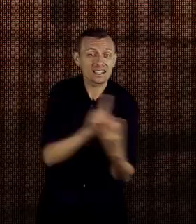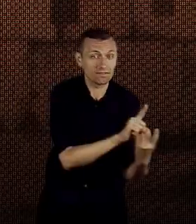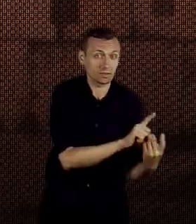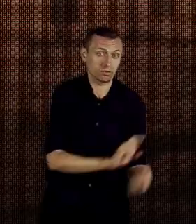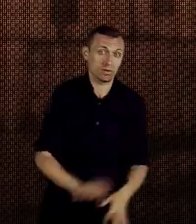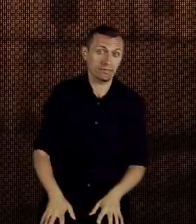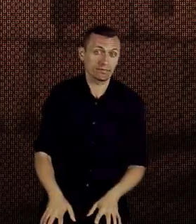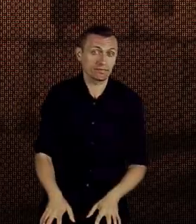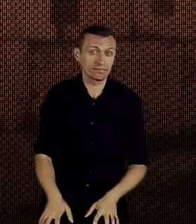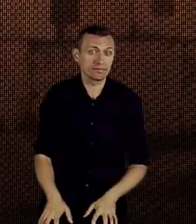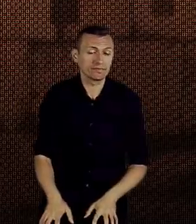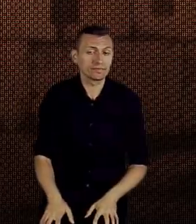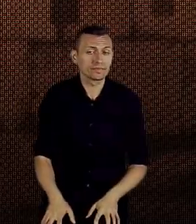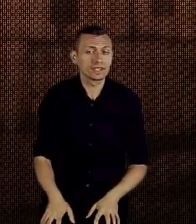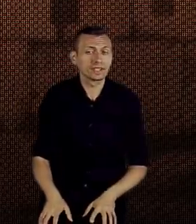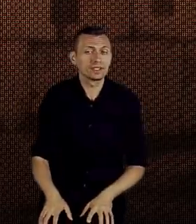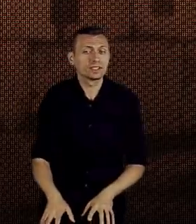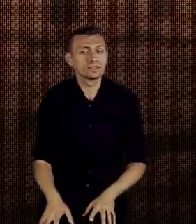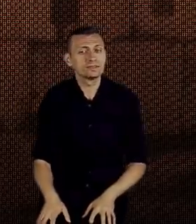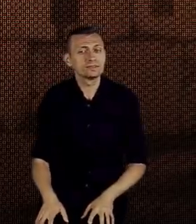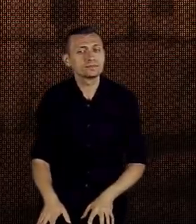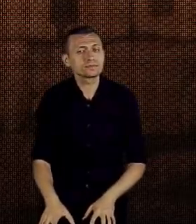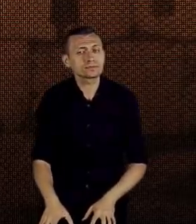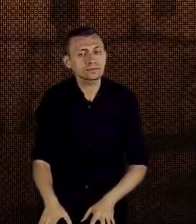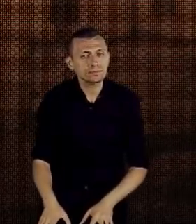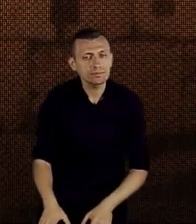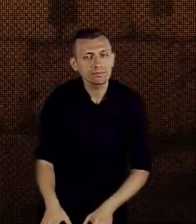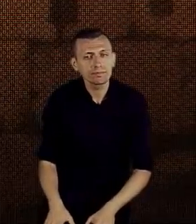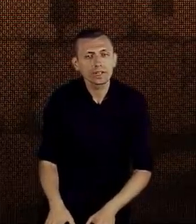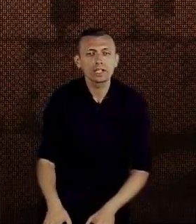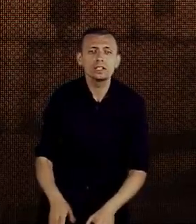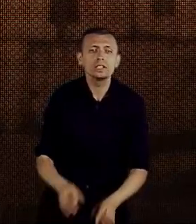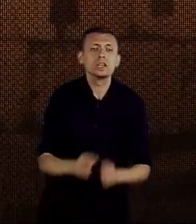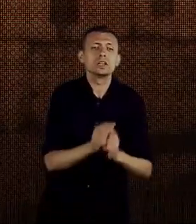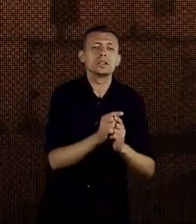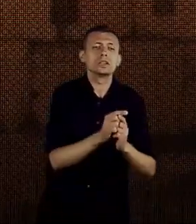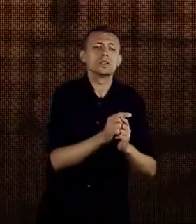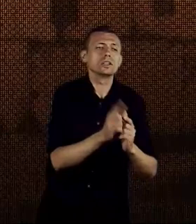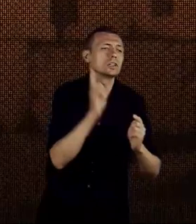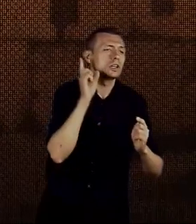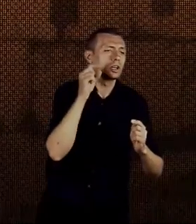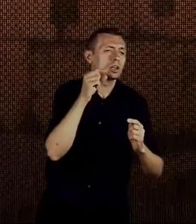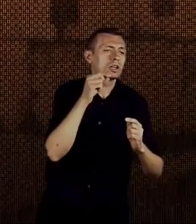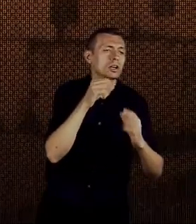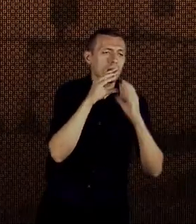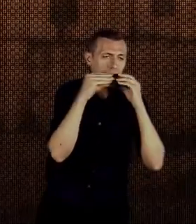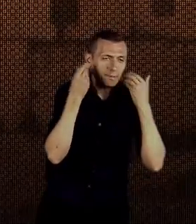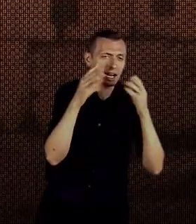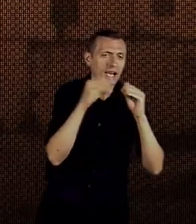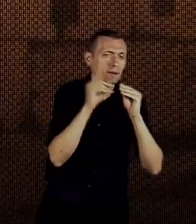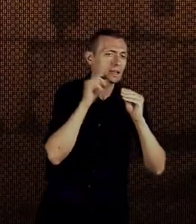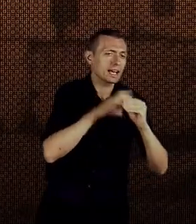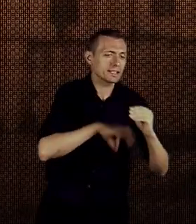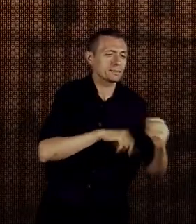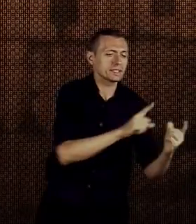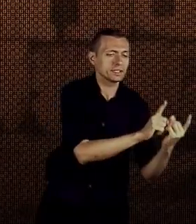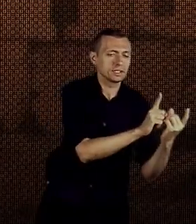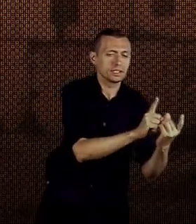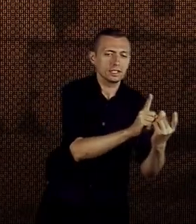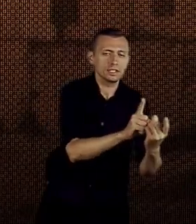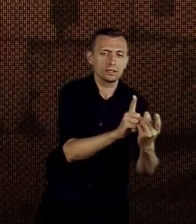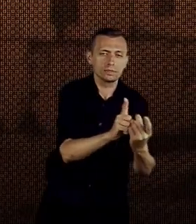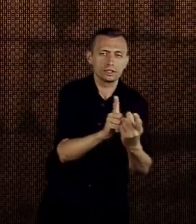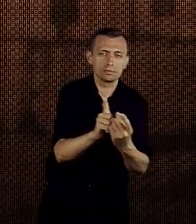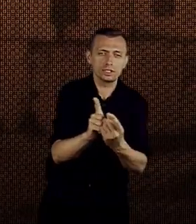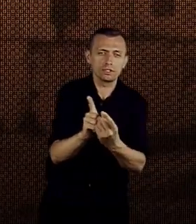gdy obydwaj szli, a Izaak niósł drewno na ofiarę, zapytał on swojego ojca, gdzie jest baranek na